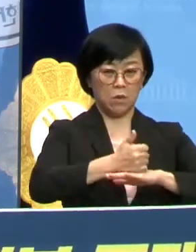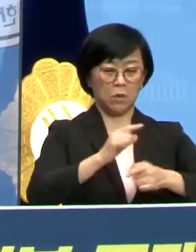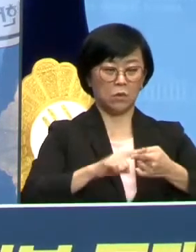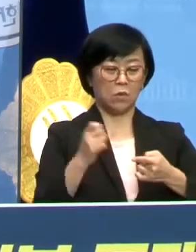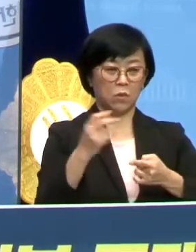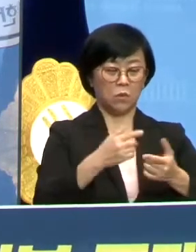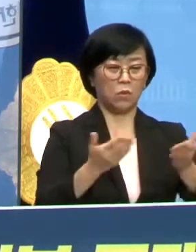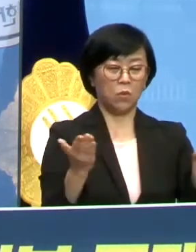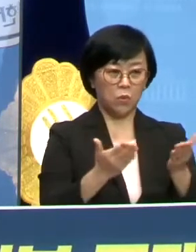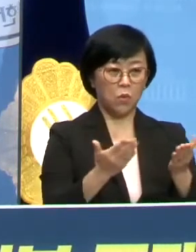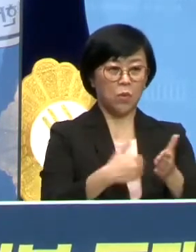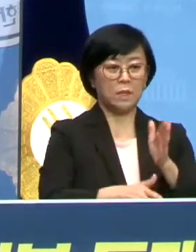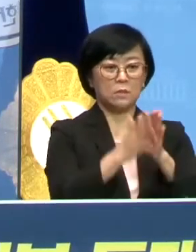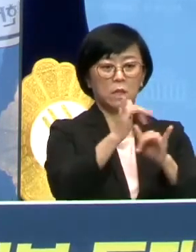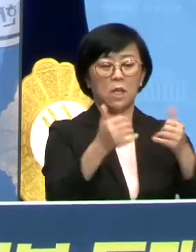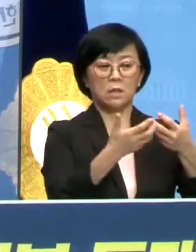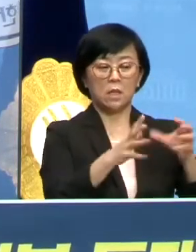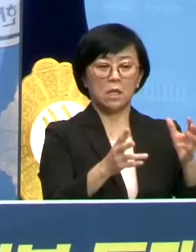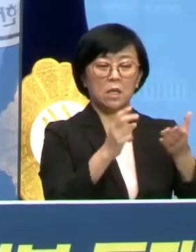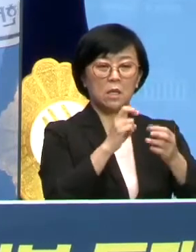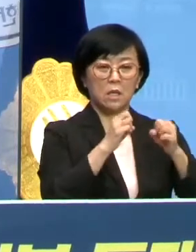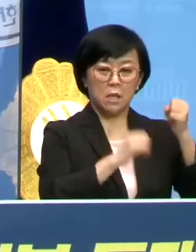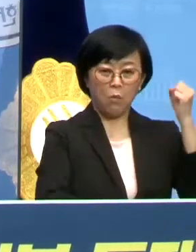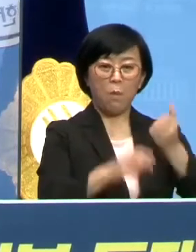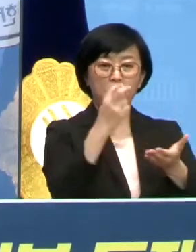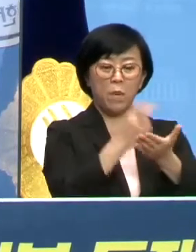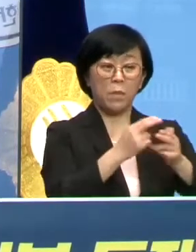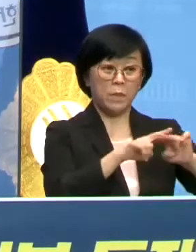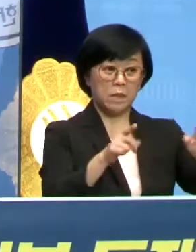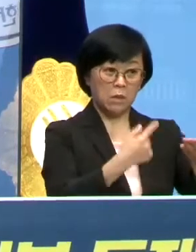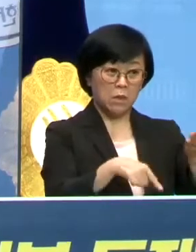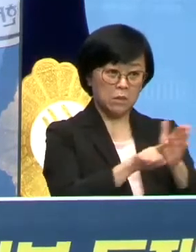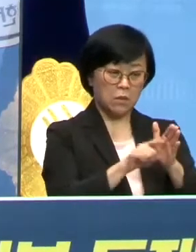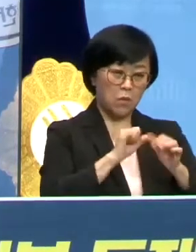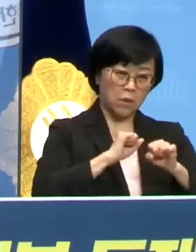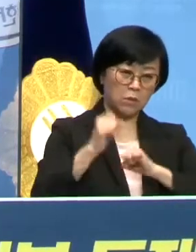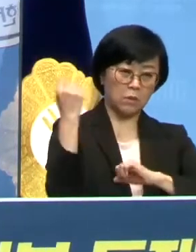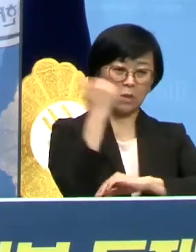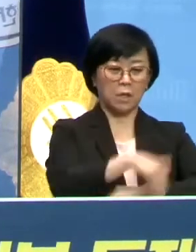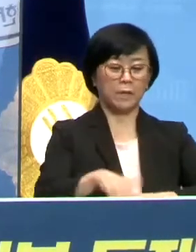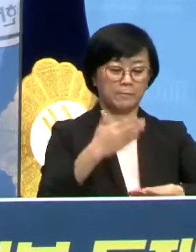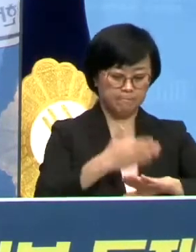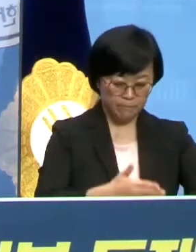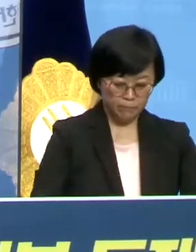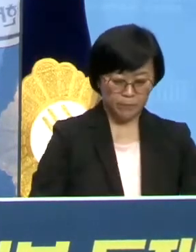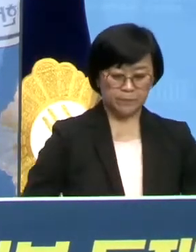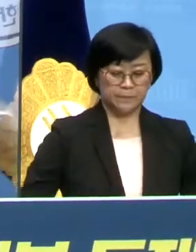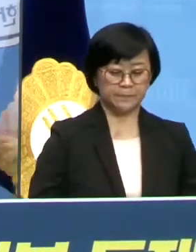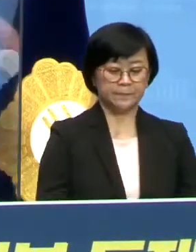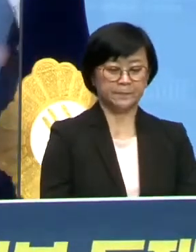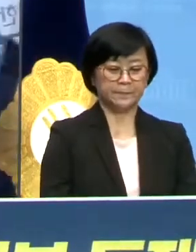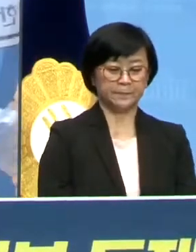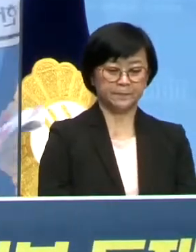비롯해서 노동 시민 단체는 이 기본법 을 퇴직 하기 위해서 계속 활동할 예정입니다 감사합니다